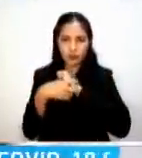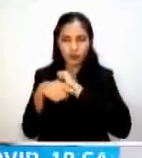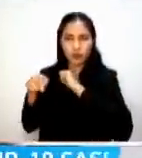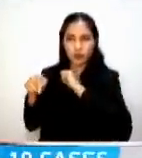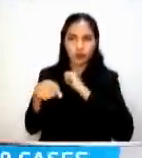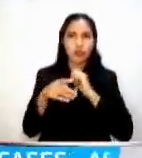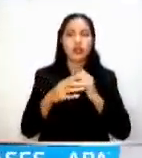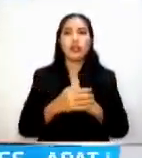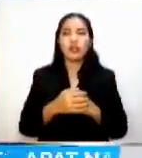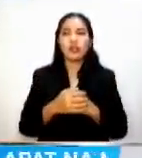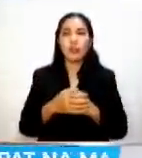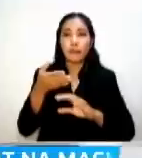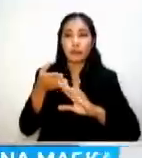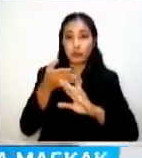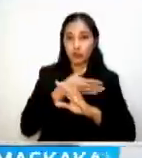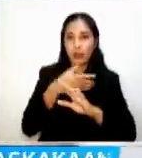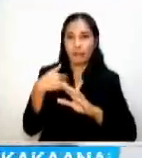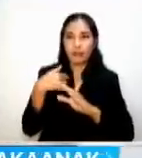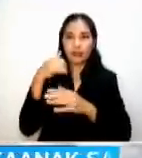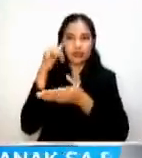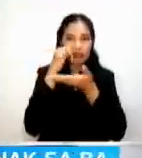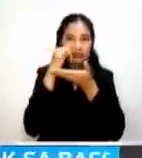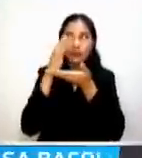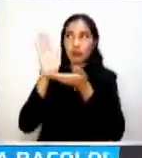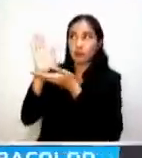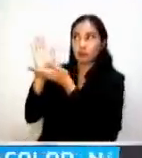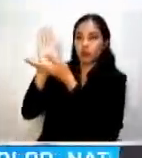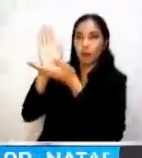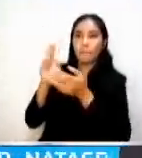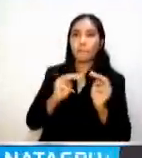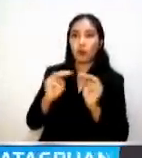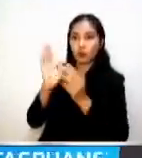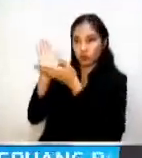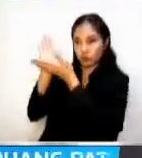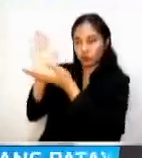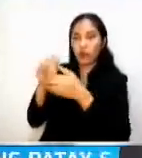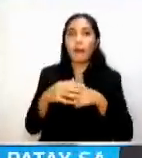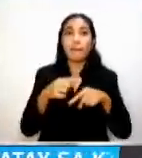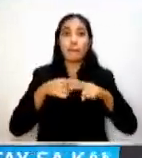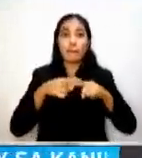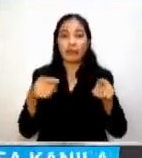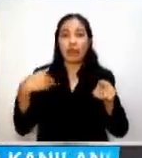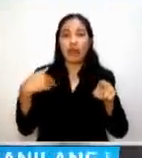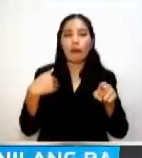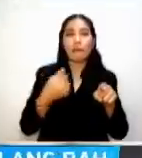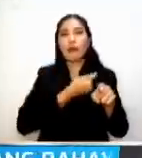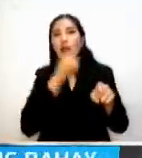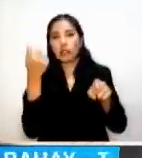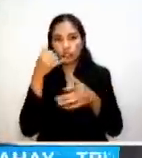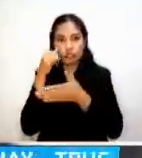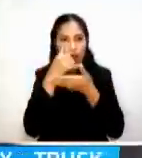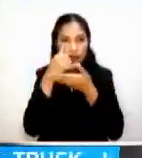binago nila ang direksyon ng CCTV sa labas ng tindahan. Ang hindi nila alam, may kamera sa loob ng tindahan at na-record